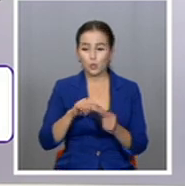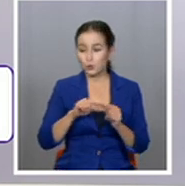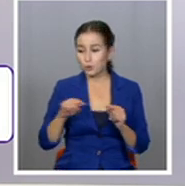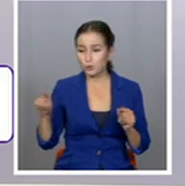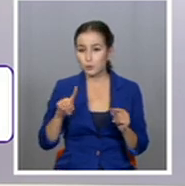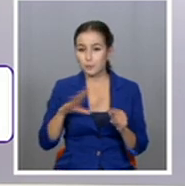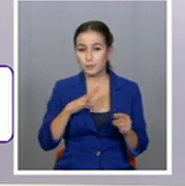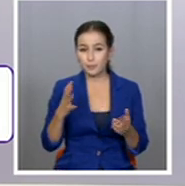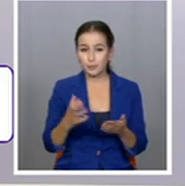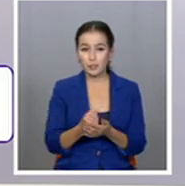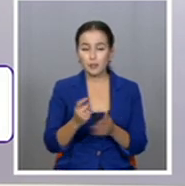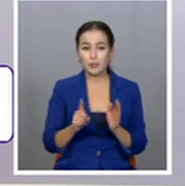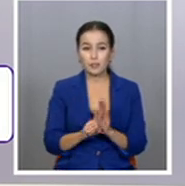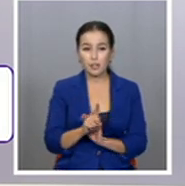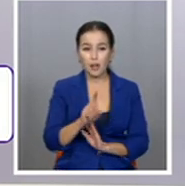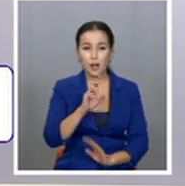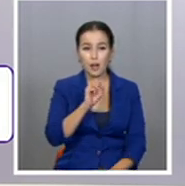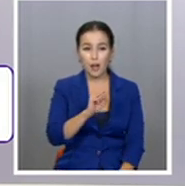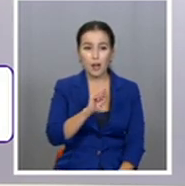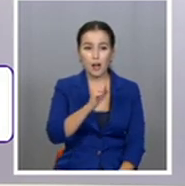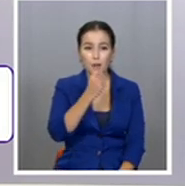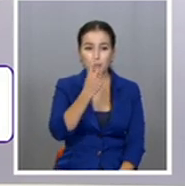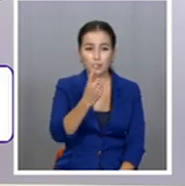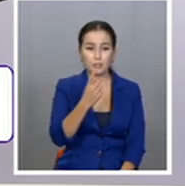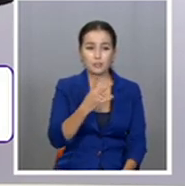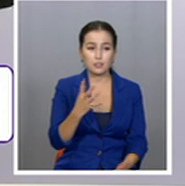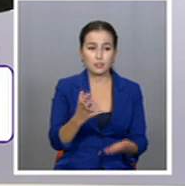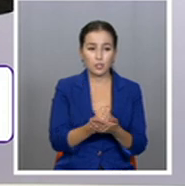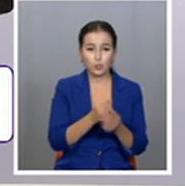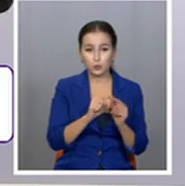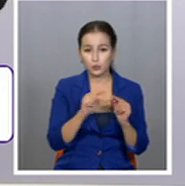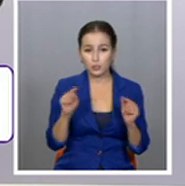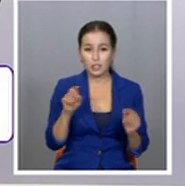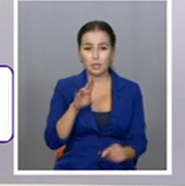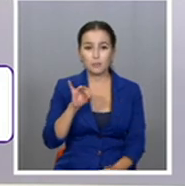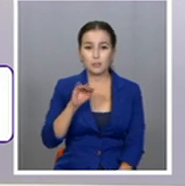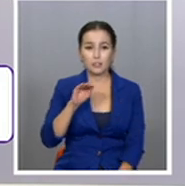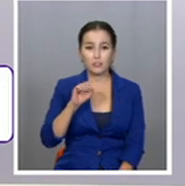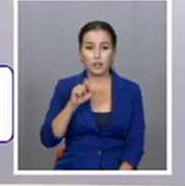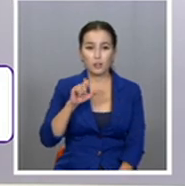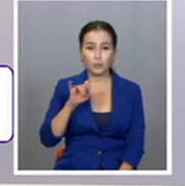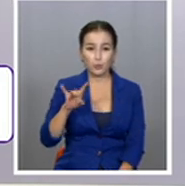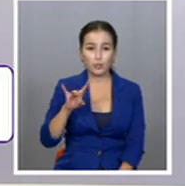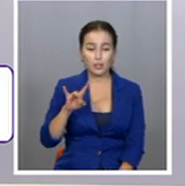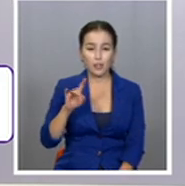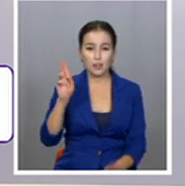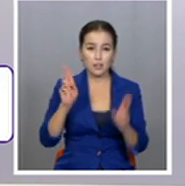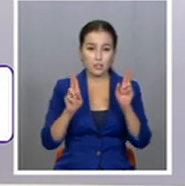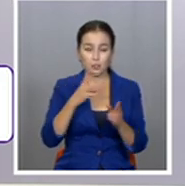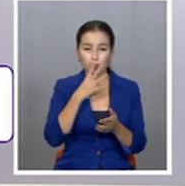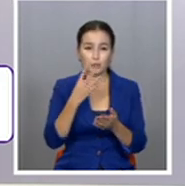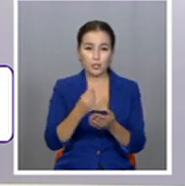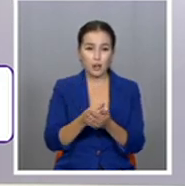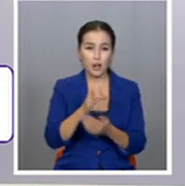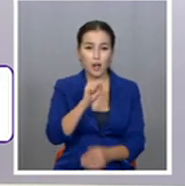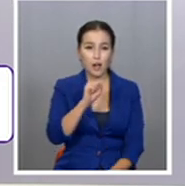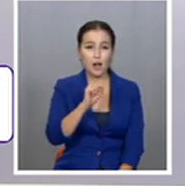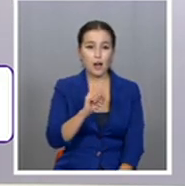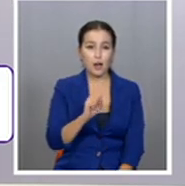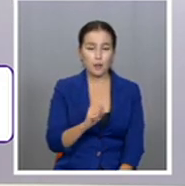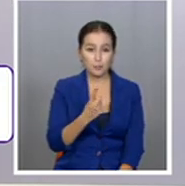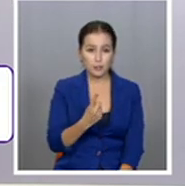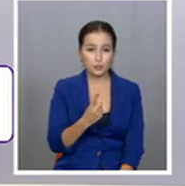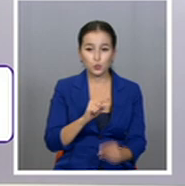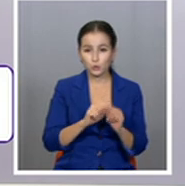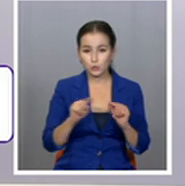үшін алдымен А, Б1-дің ұзындығын табайық. Пифагор теоремасы бойынша А, Б1-дің ұзындығы